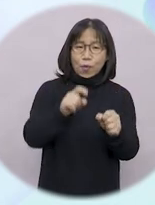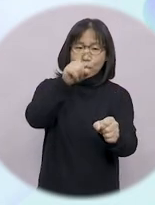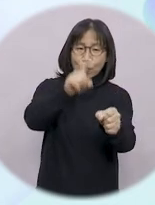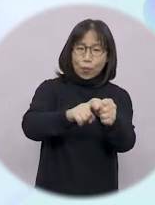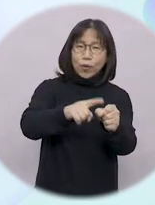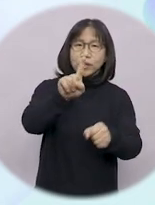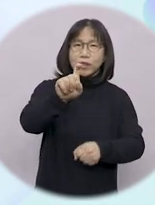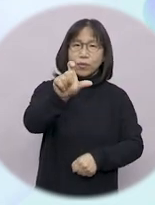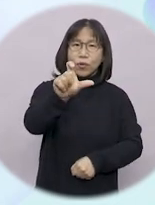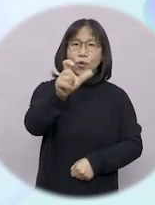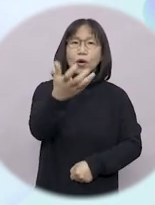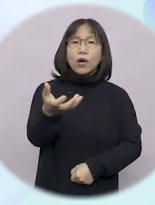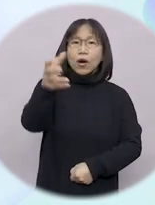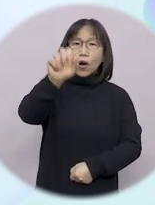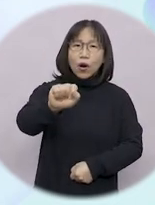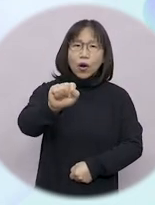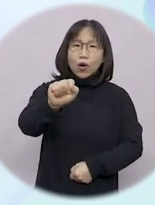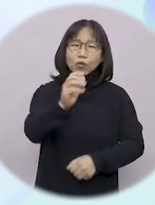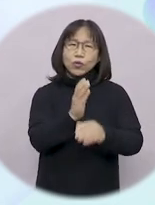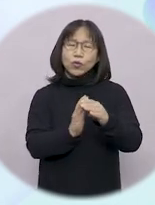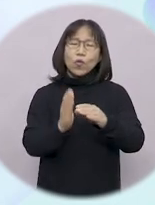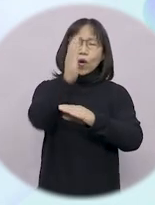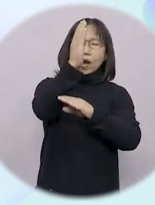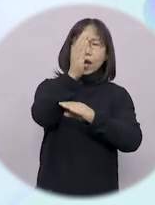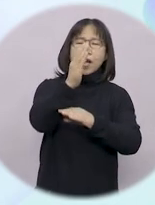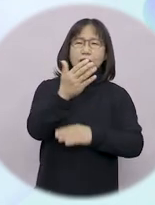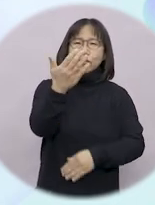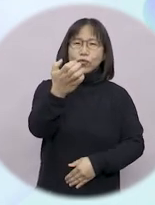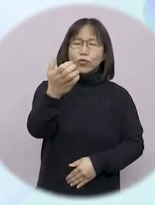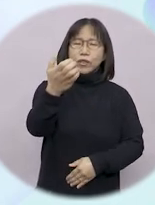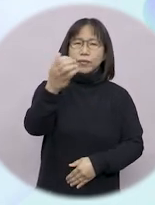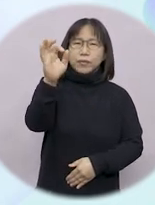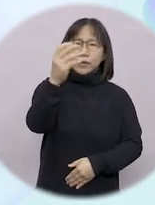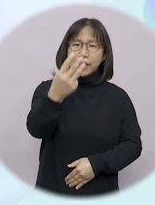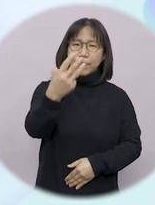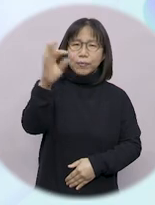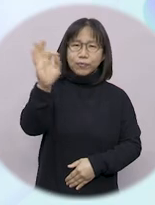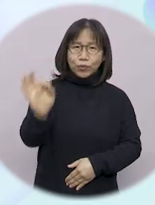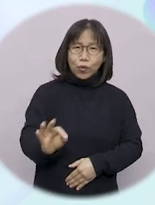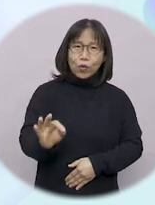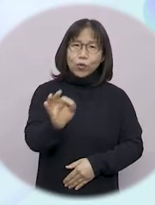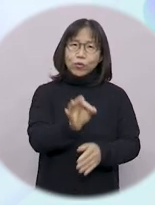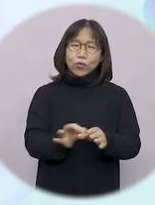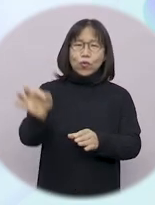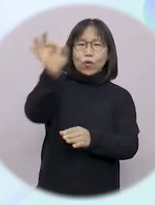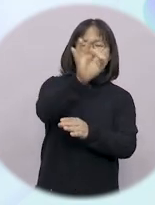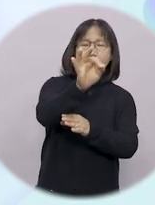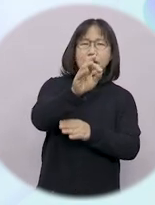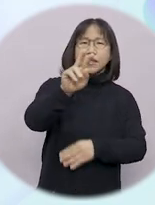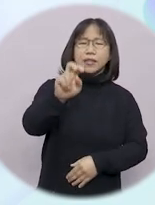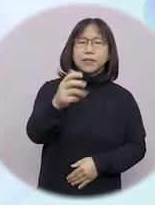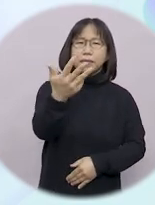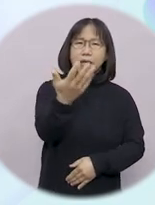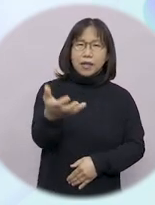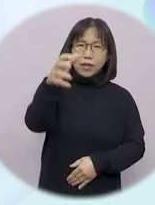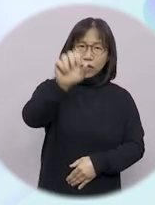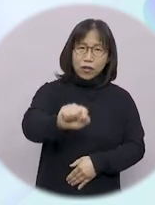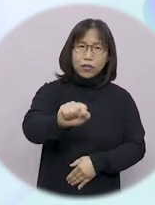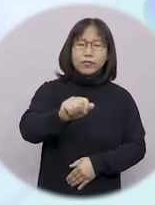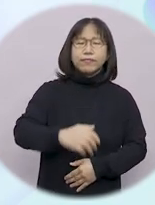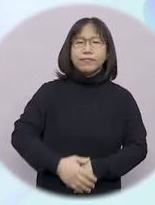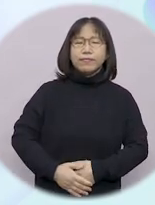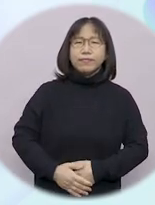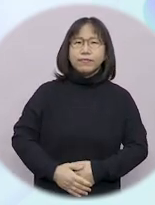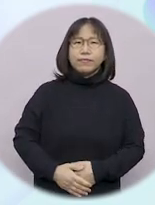15억원을 93% 초과 달성한 28억 9000여 만원으로 집게 되며 성공적으로 마무리됐습니다